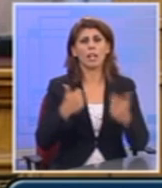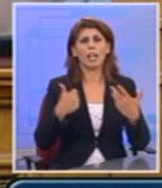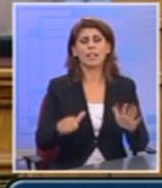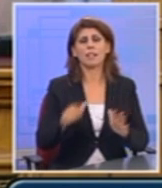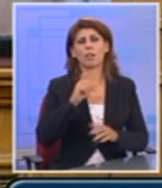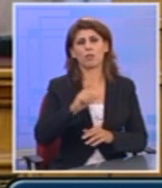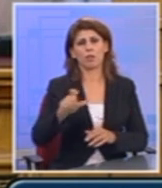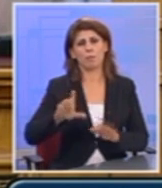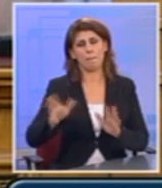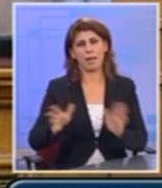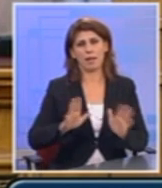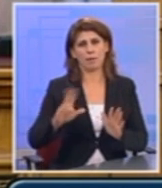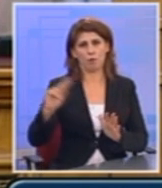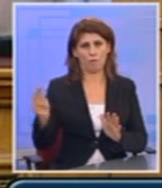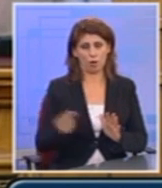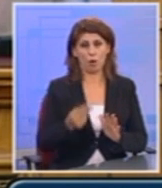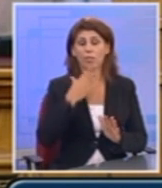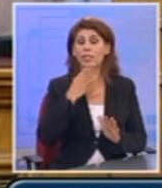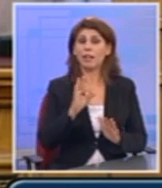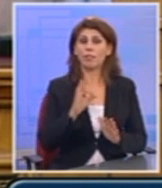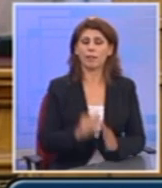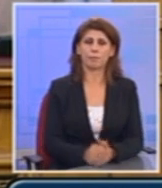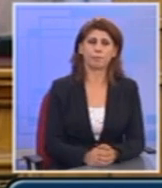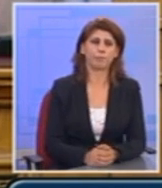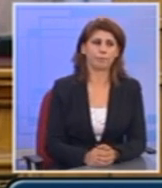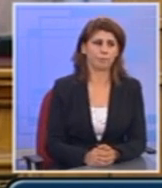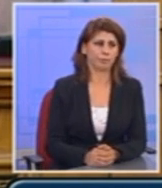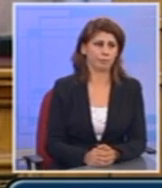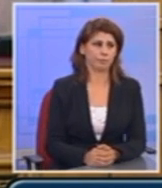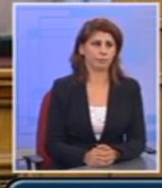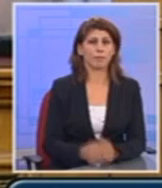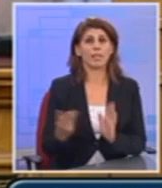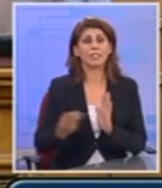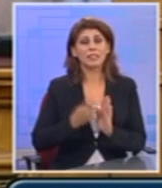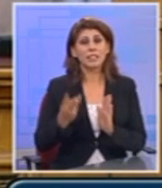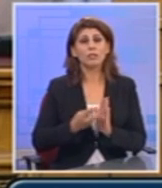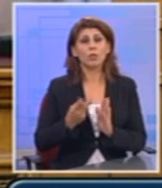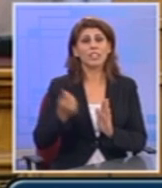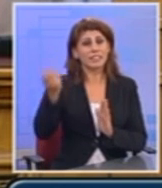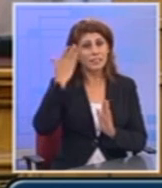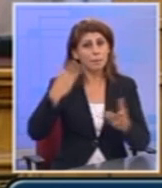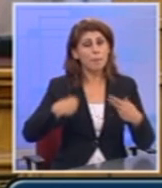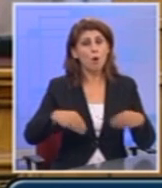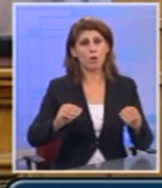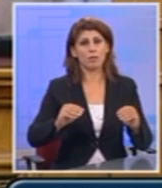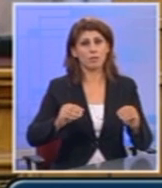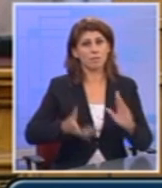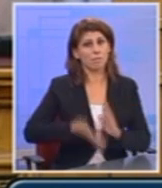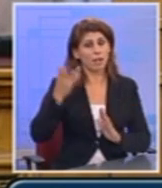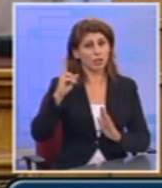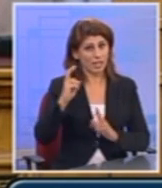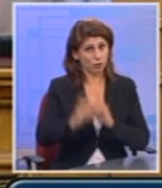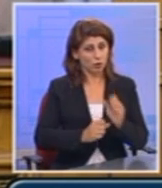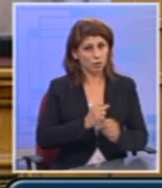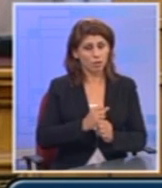εκατομμύρια περίπου ευρώ δηλαδή τρεις φορές σχεδόν την τιμή πώλησης των